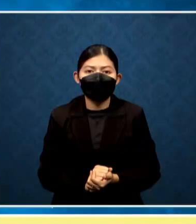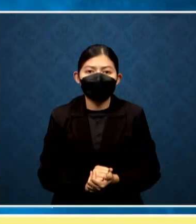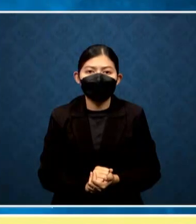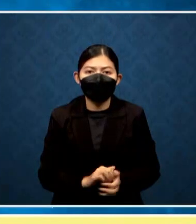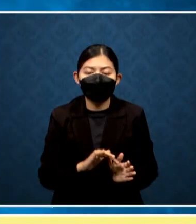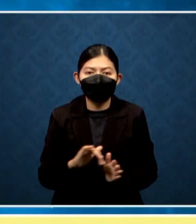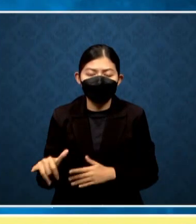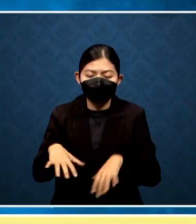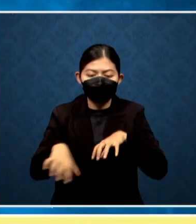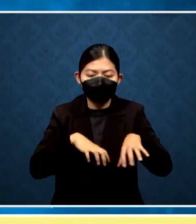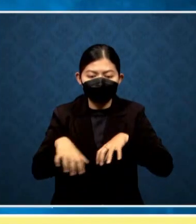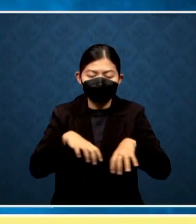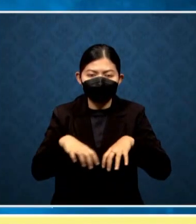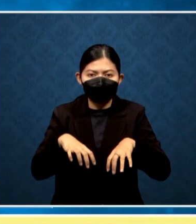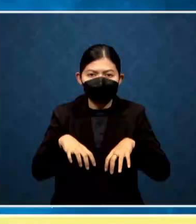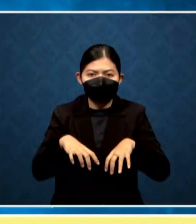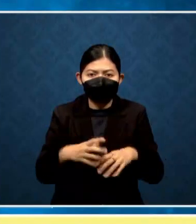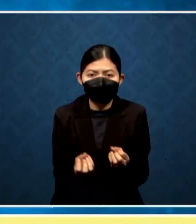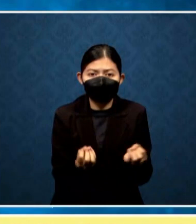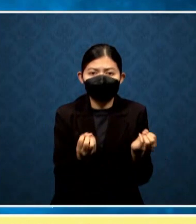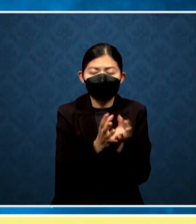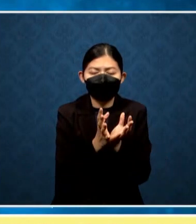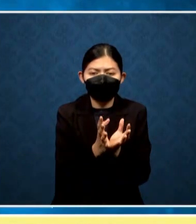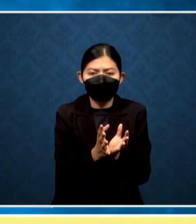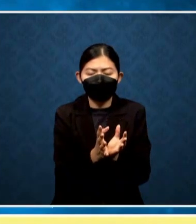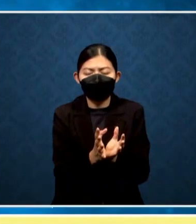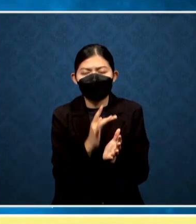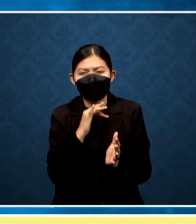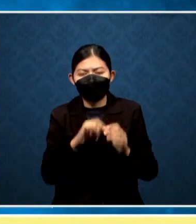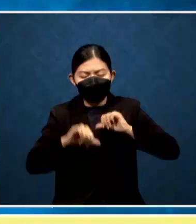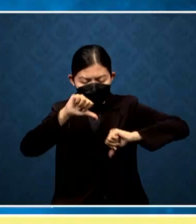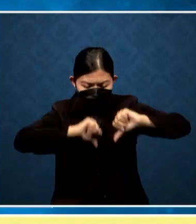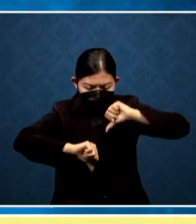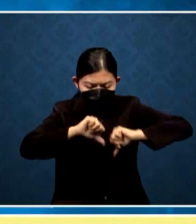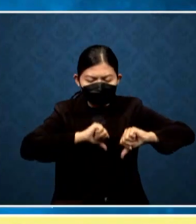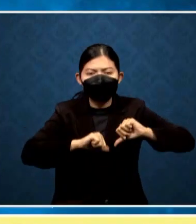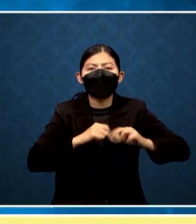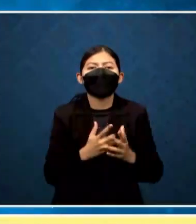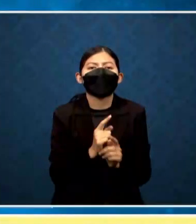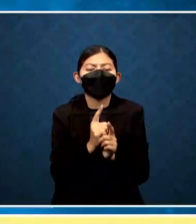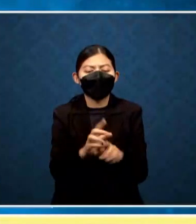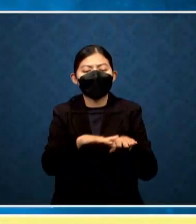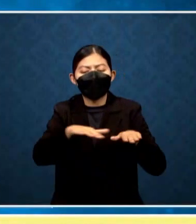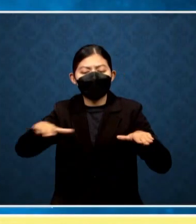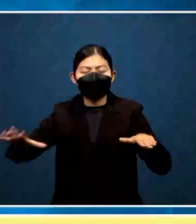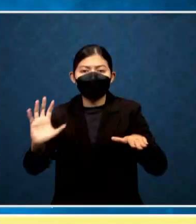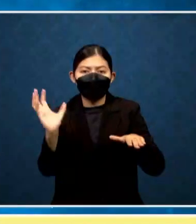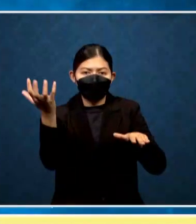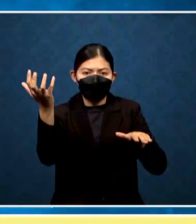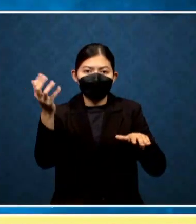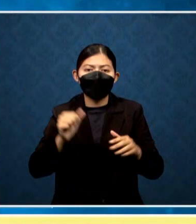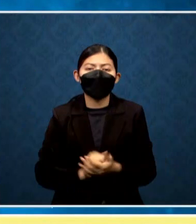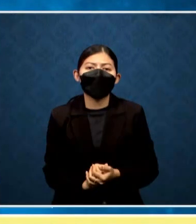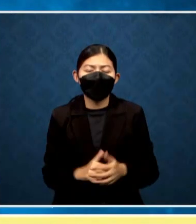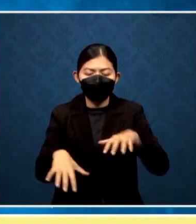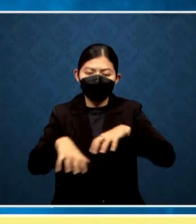การจัดการมนพิตย์ที่มีผลกระทบต่ส่เวล้อมและสงคิมีในภาพเกศทั้งระบบให้เป็ไปตามมัตรฐานสากลในส่วนของ